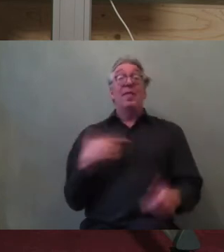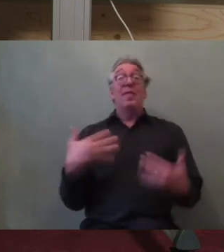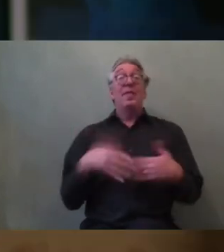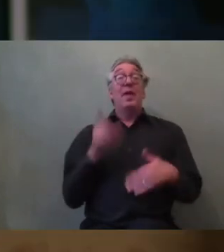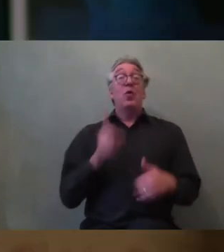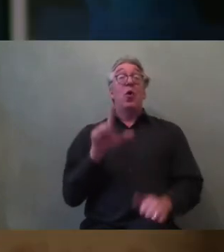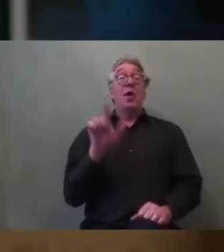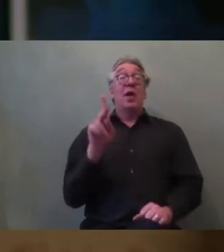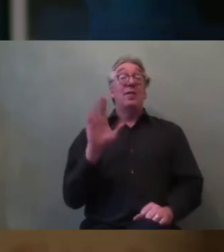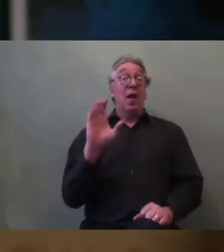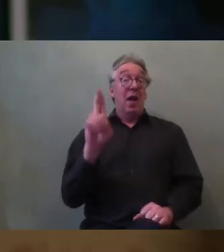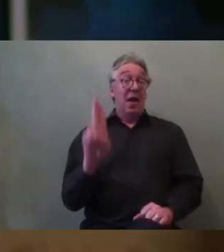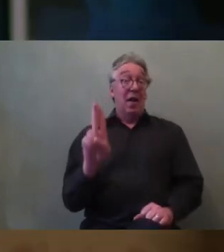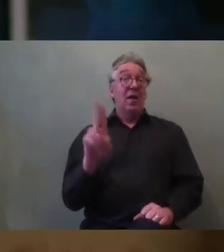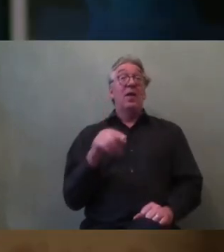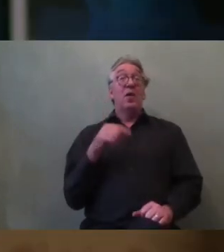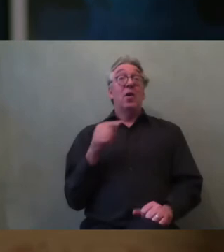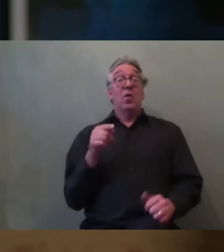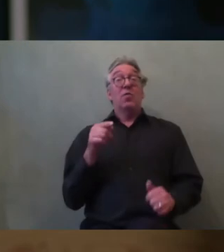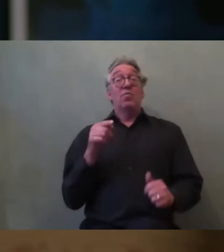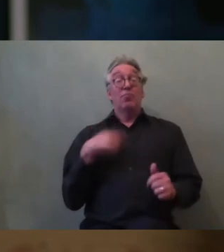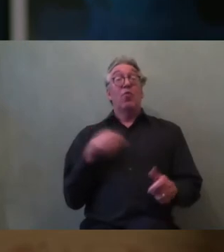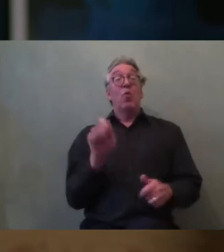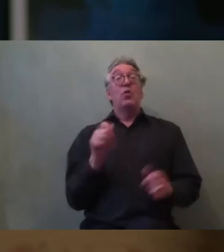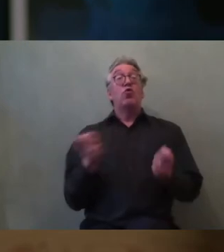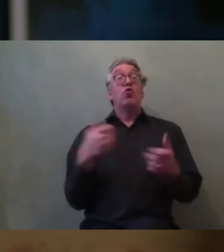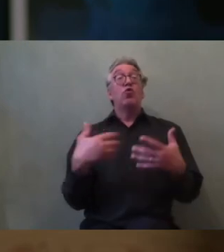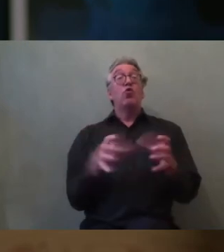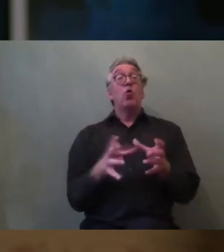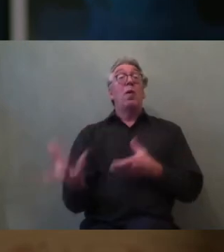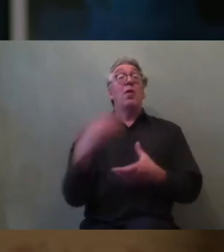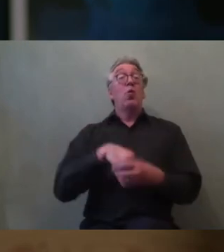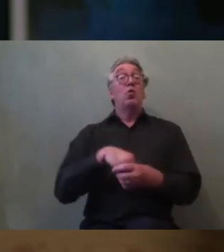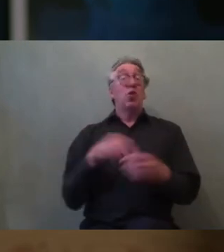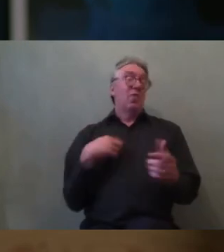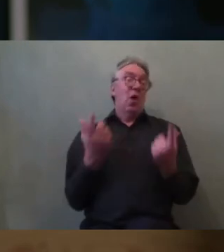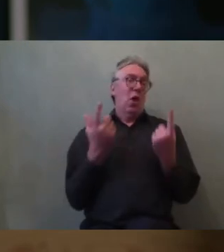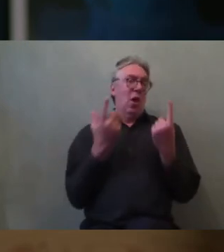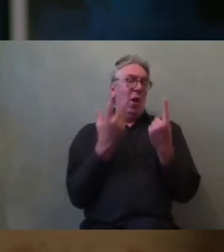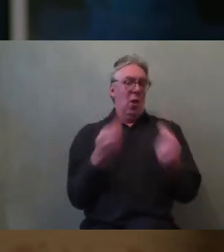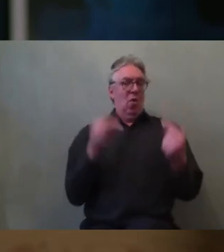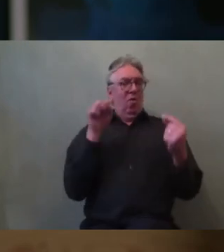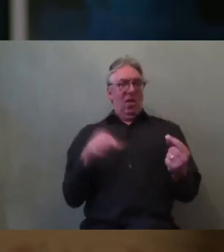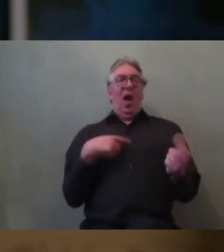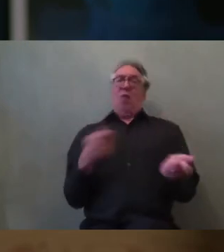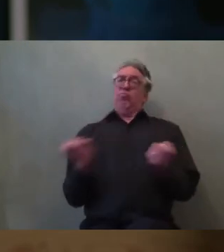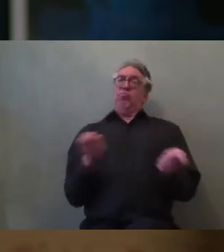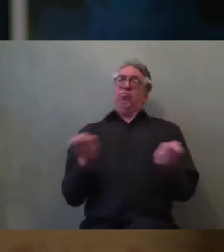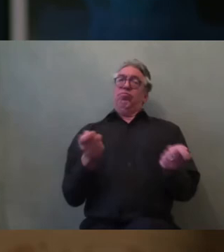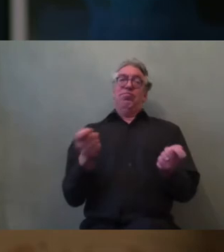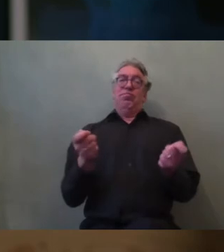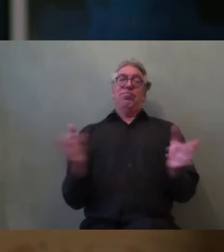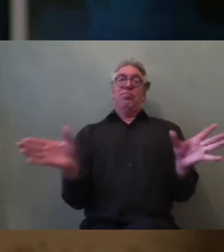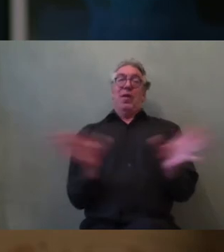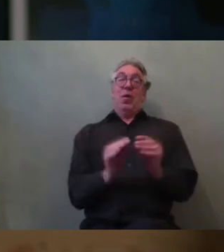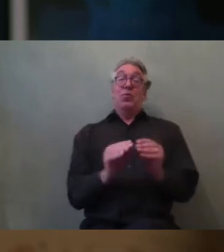stuurgroep Code Diversiteit en Inclusie. En ik vind het heel leuk om vandaag de host van deze bijeenkomst te zijn. Vorig jaar hadden we ook een bijeenkomst